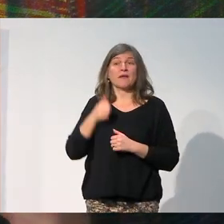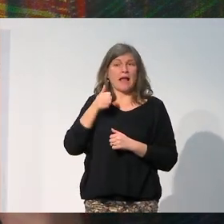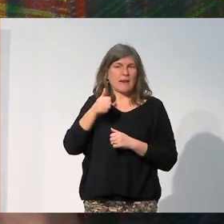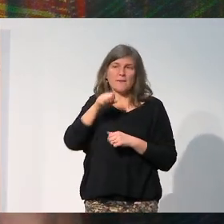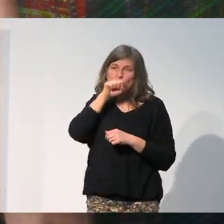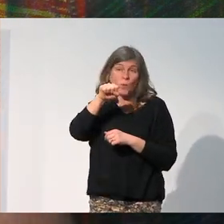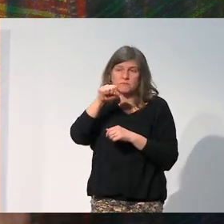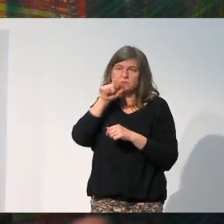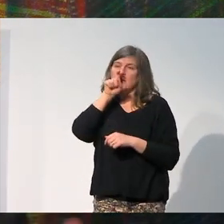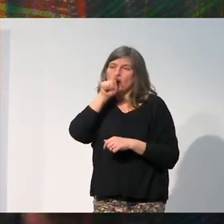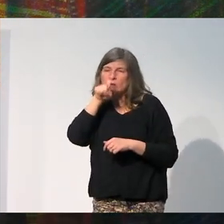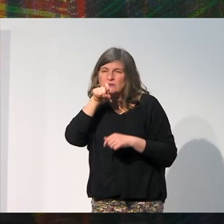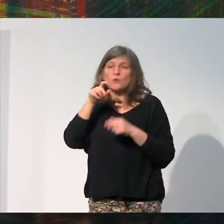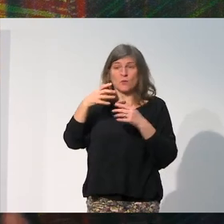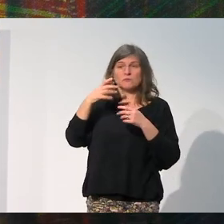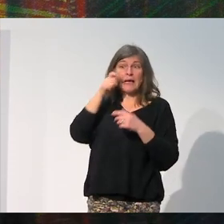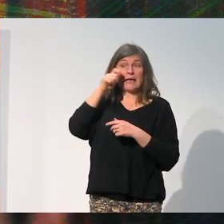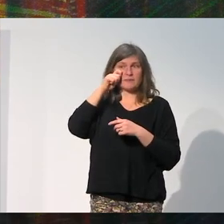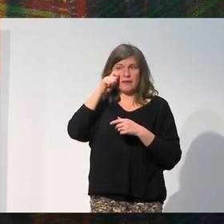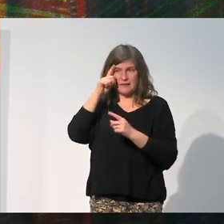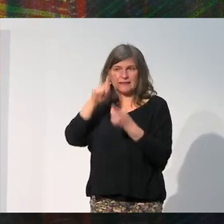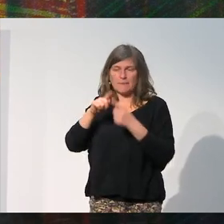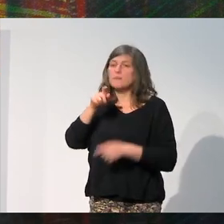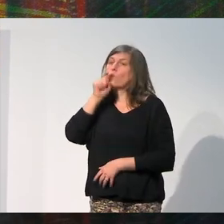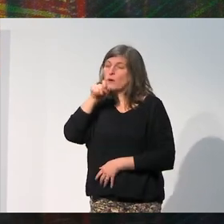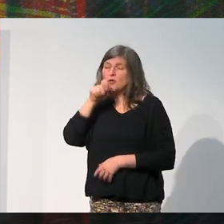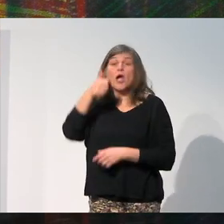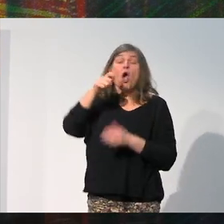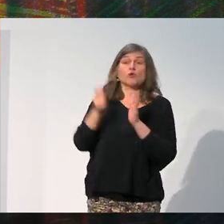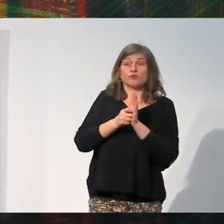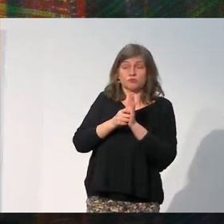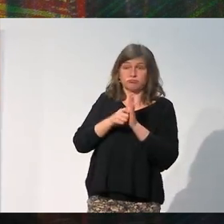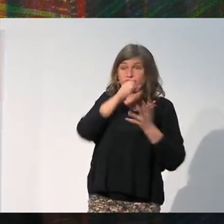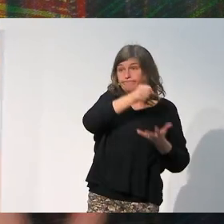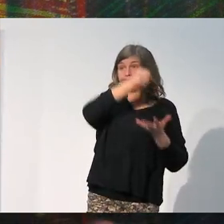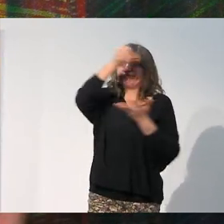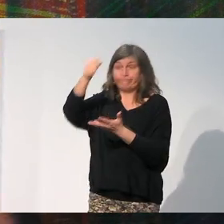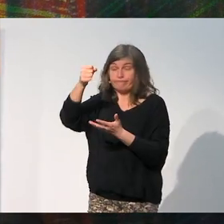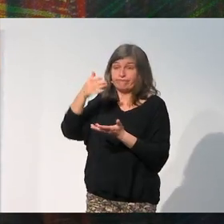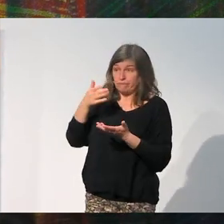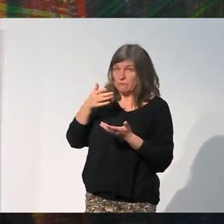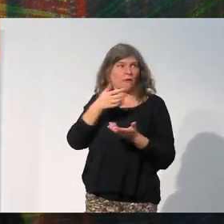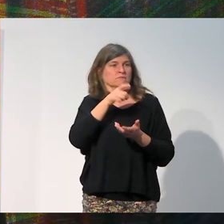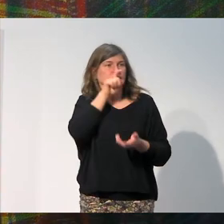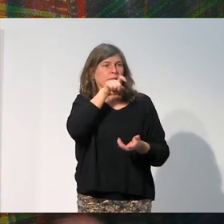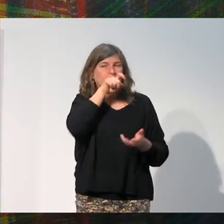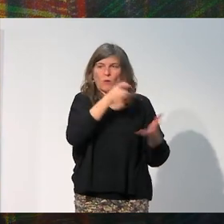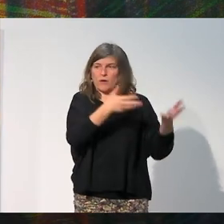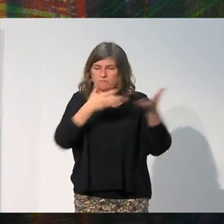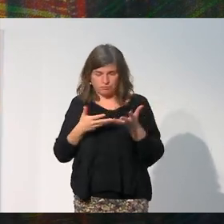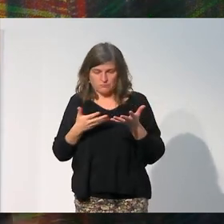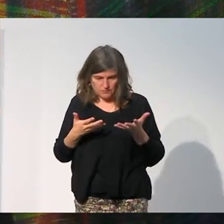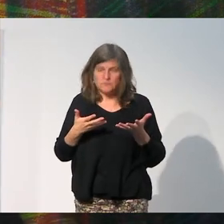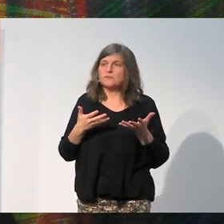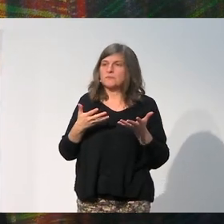Et elle a hérité un jour d'un perroquet. Et elle décrit son histoire, à la fois comme si on...